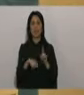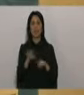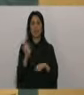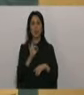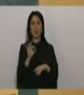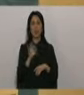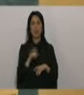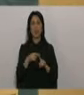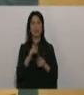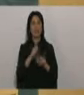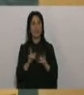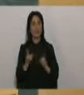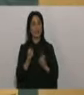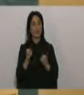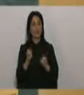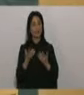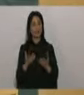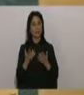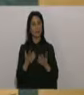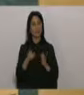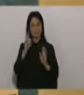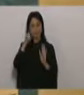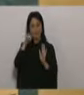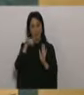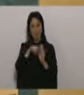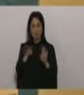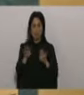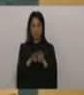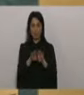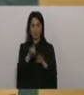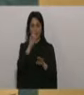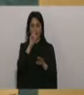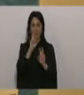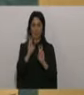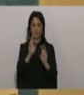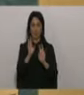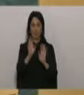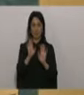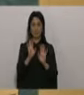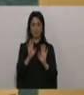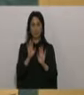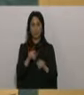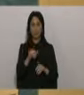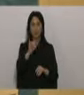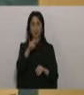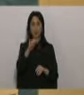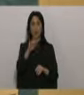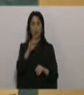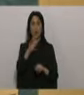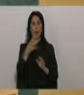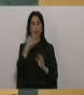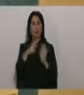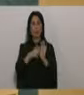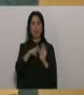ლაპარაკობდით. ეს არის რაღაც კიდე, რომელიც გაღმა შედავებითია, ესეთი ტყუილია რაღაც, ესეთი ტრენდი. ეს უგულავამ გააკეთა, 48